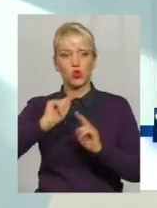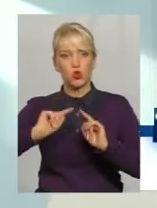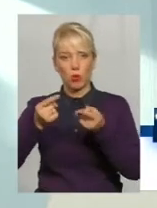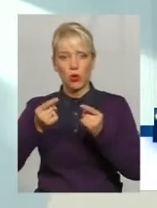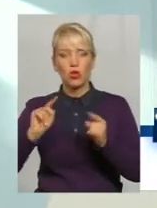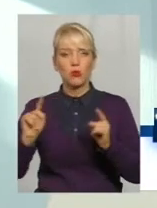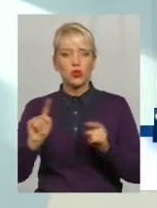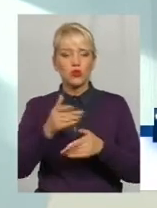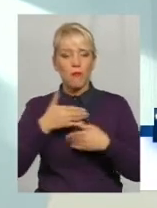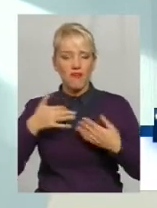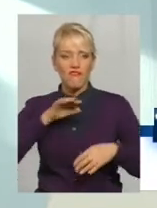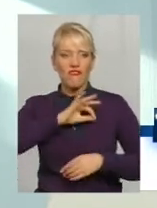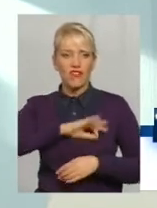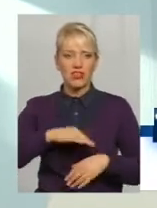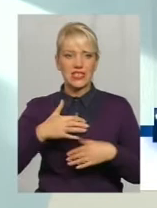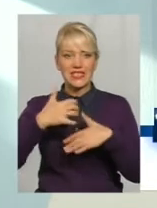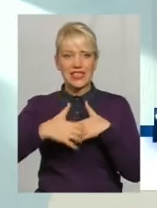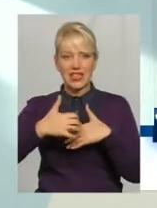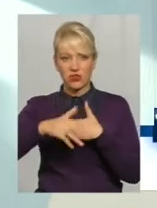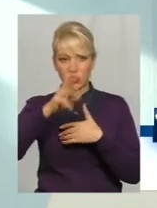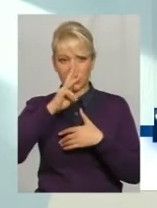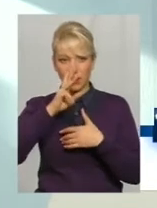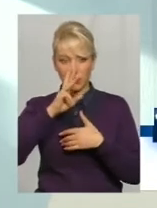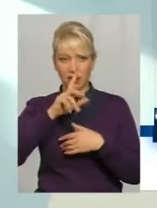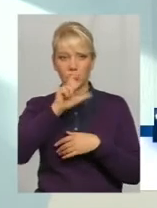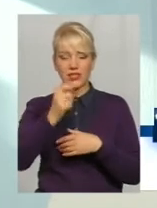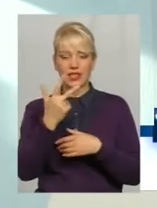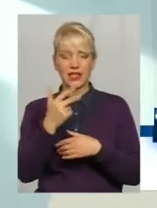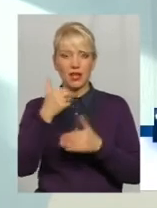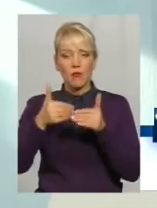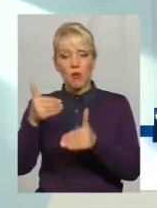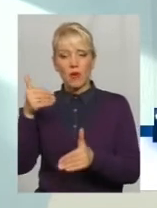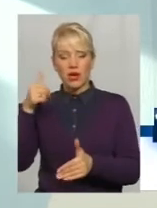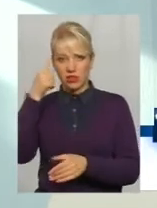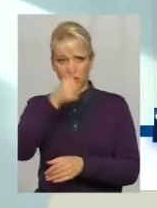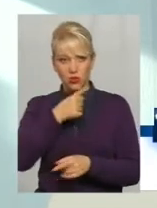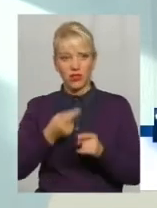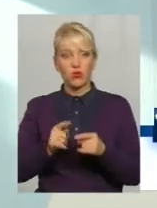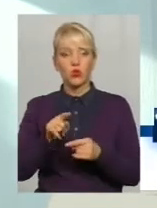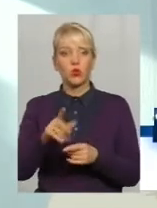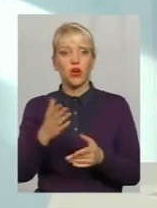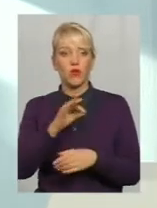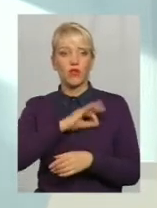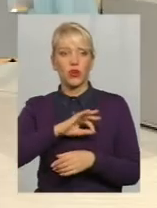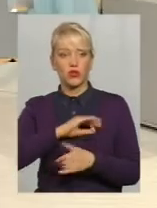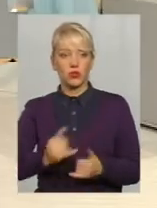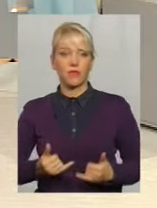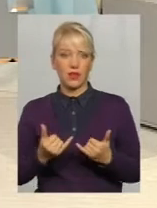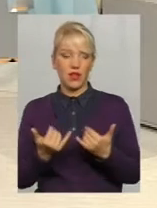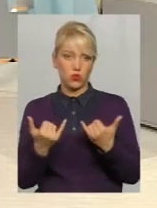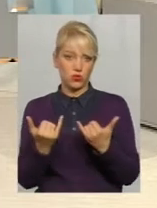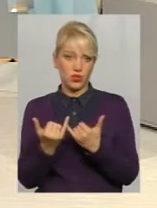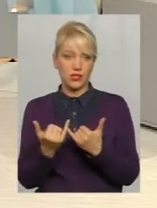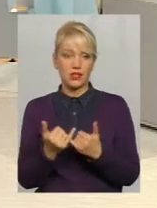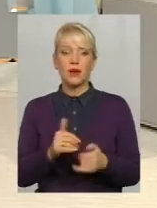Тому що ми використали уже середню заробітну плату за 3 попередніх роки. От якраз ту, яку використовуємо сьогодні для осучаснення.